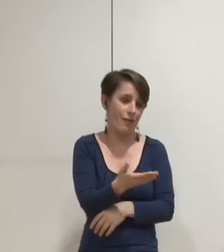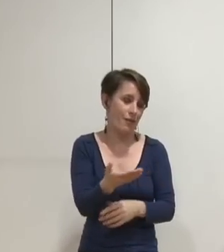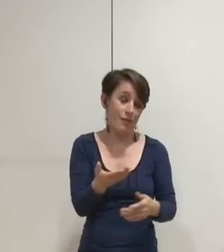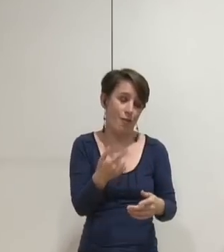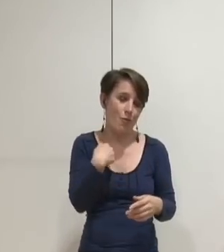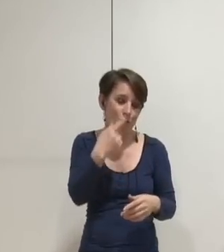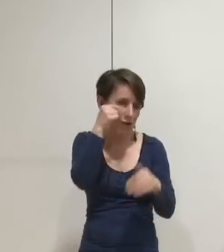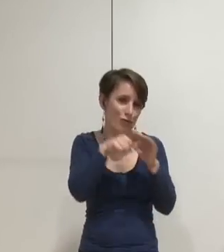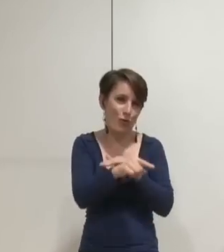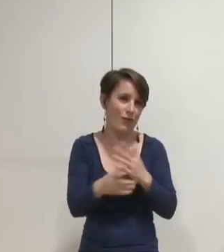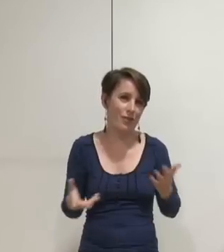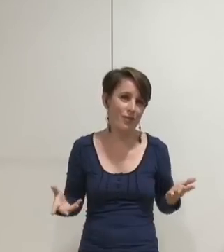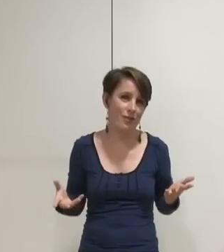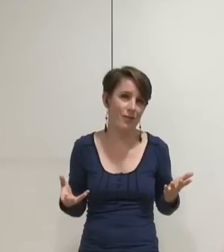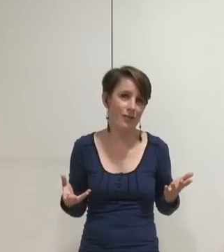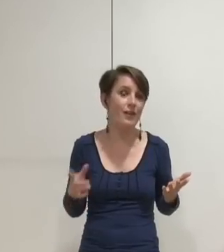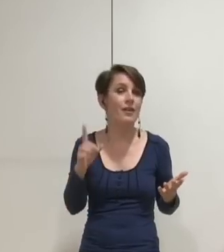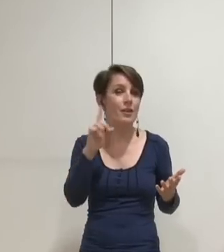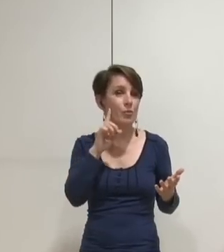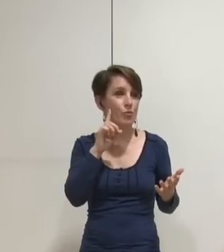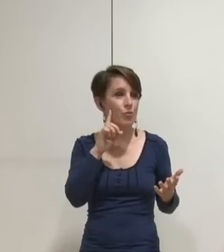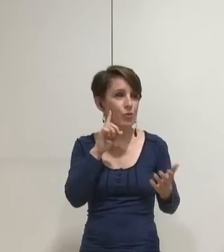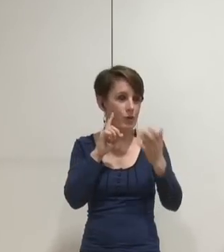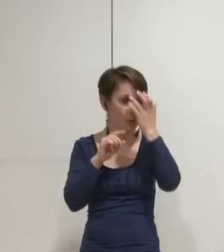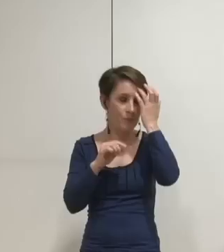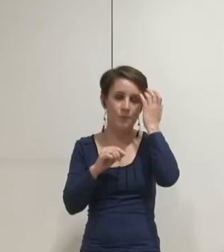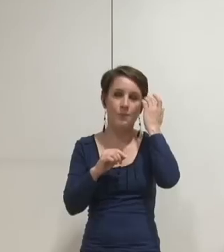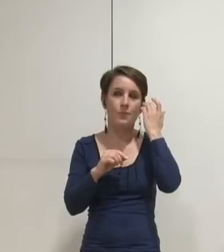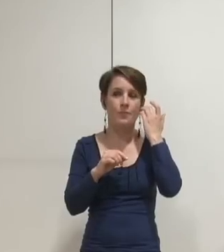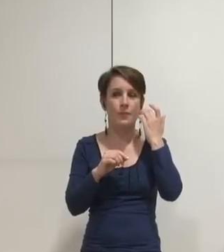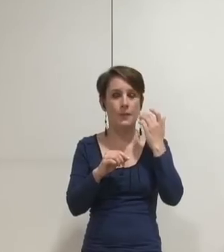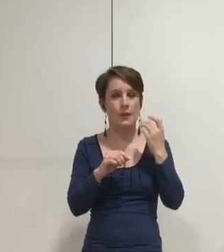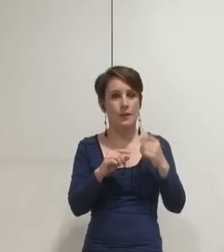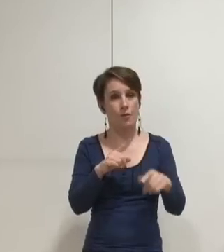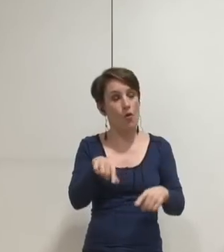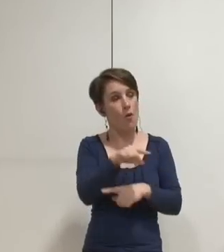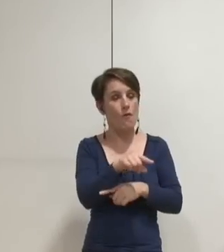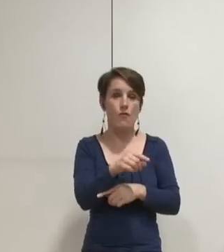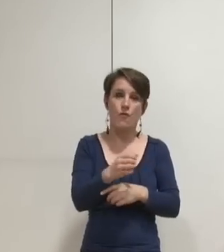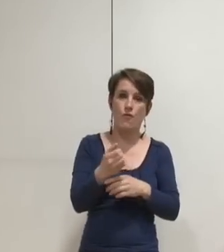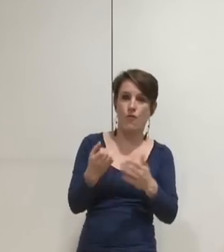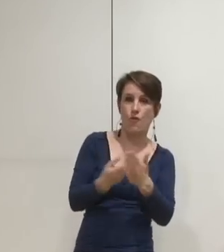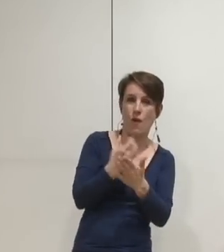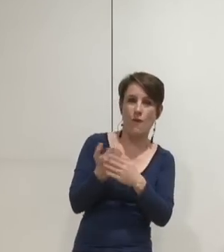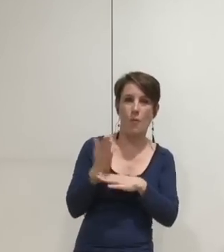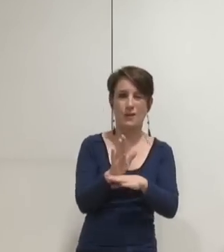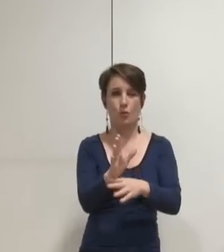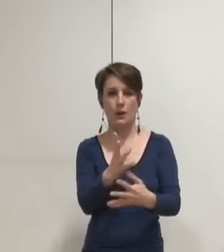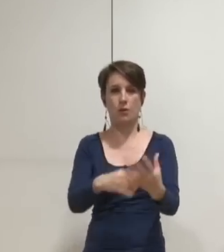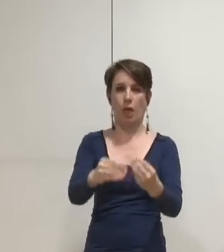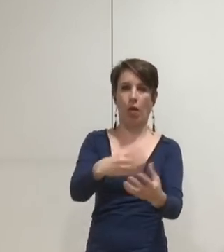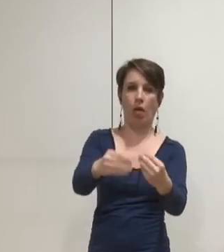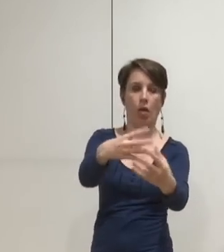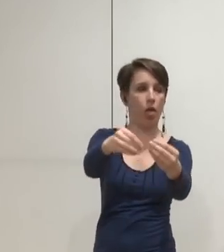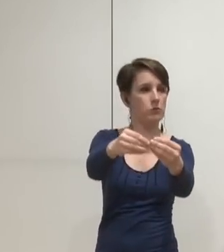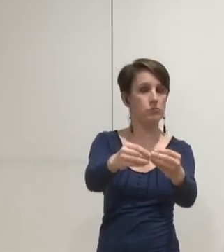voie làà puisqu'en ayant une approche partielle et pour tout dire peu claire de l'ensemble des cûts induit par le choix de gestion que